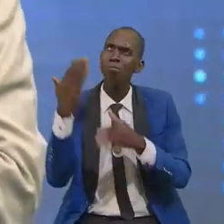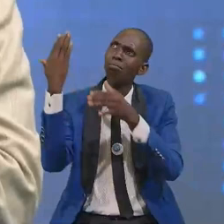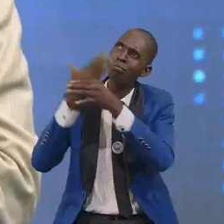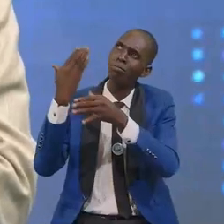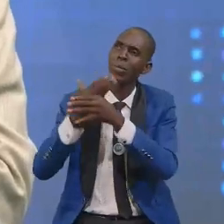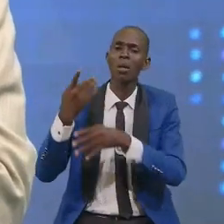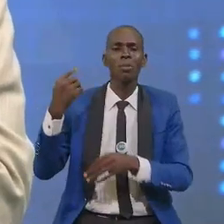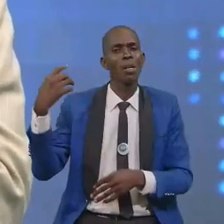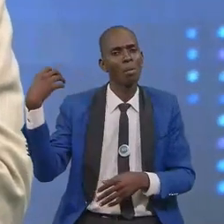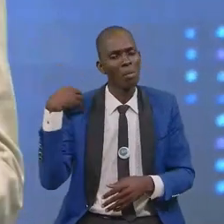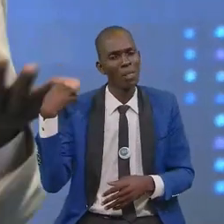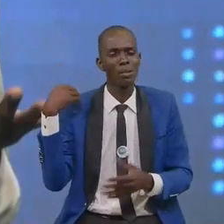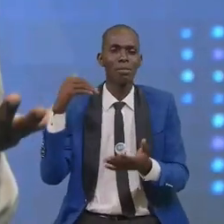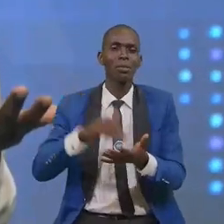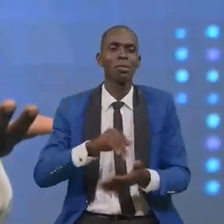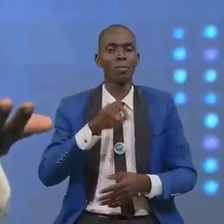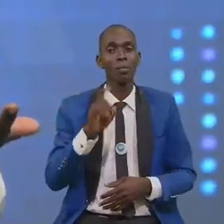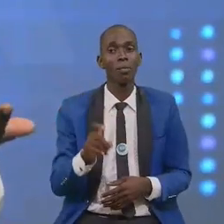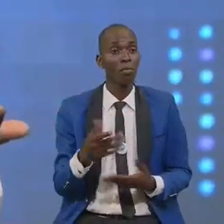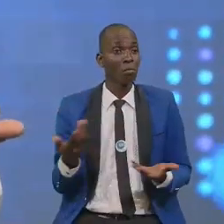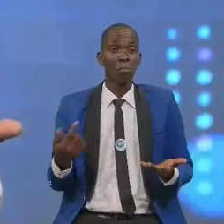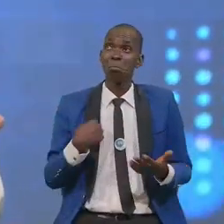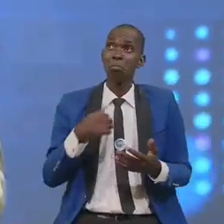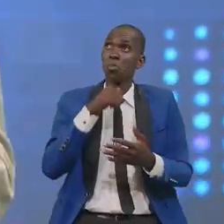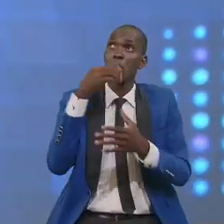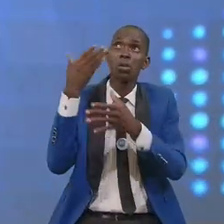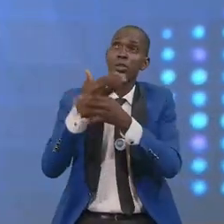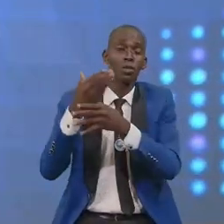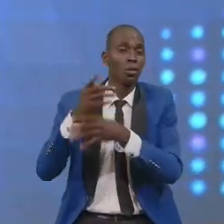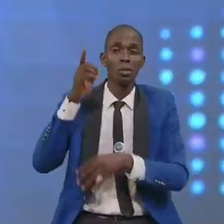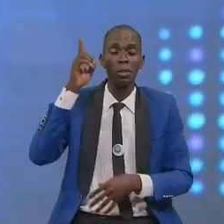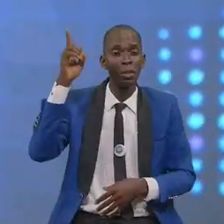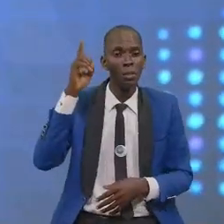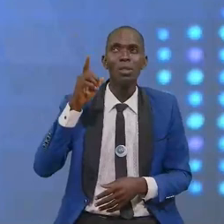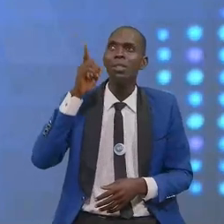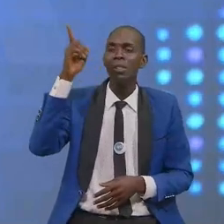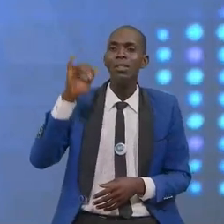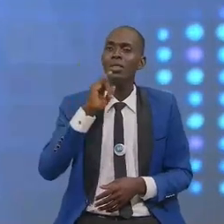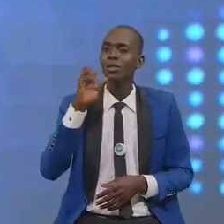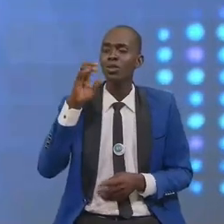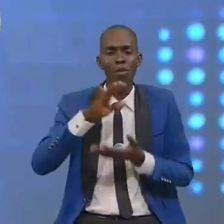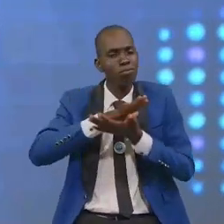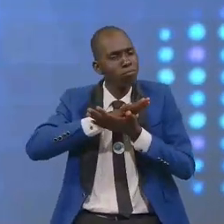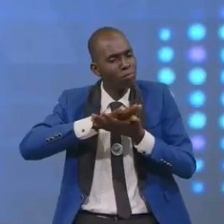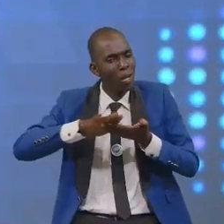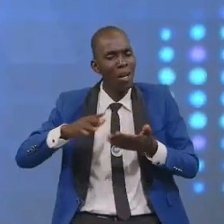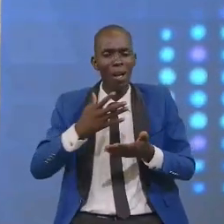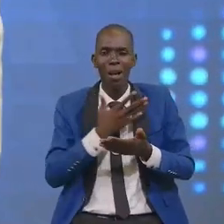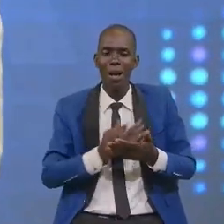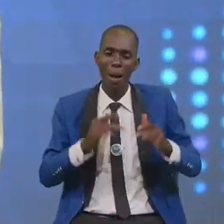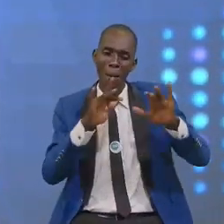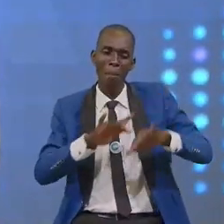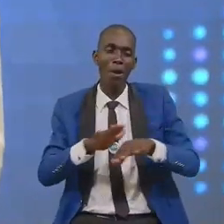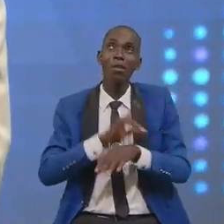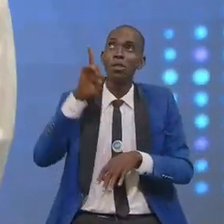maître je ne porte une pas le maître il est si gentil et si miséricordieux il ne va pas